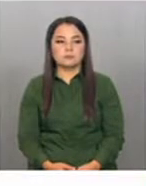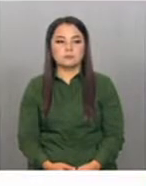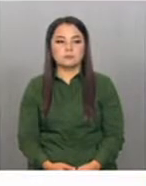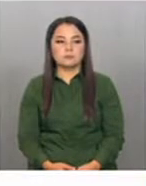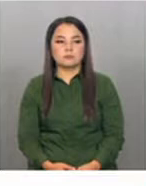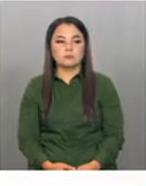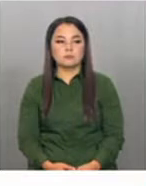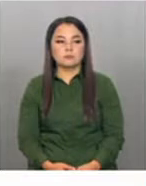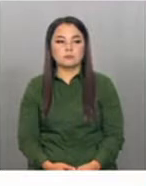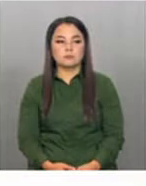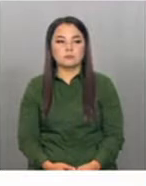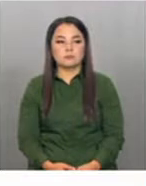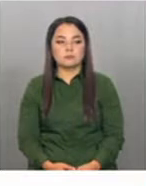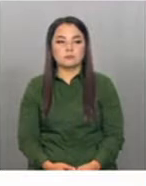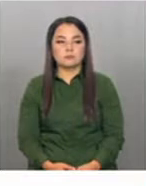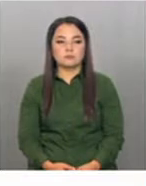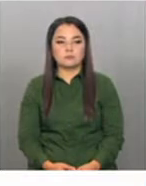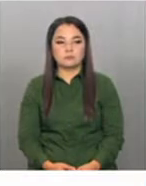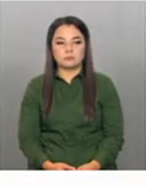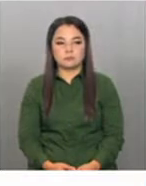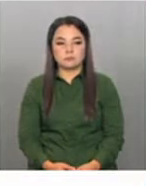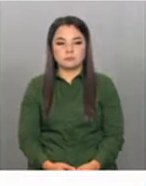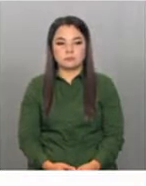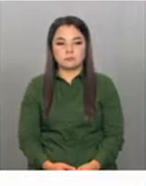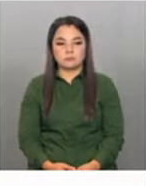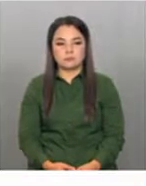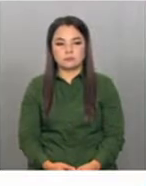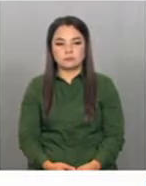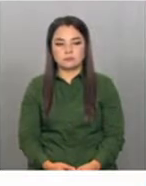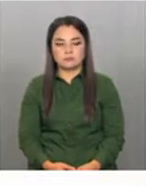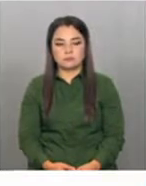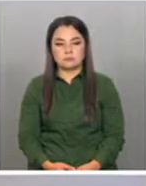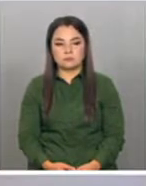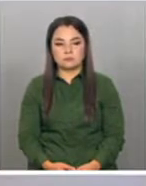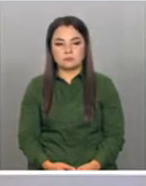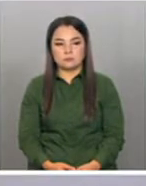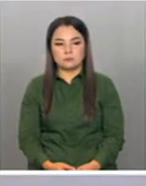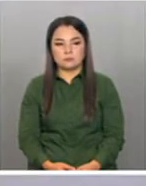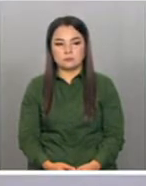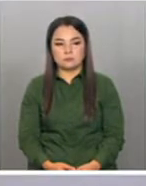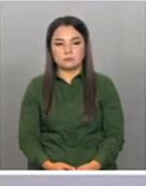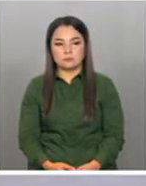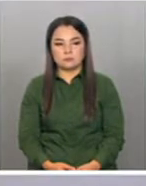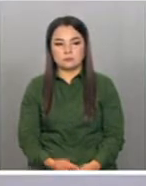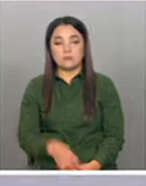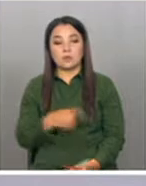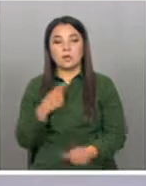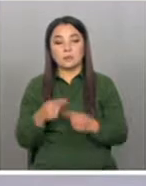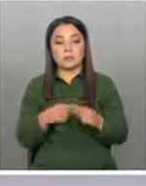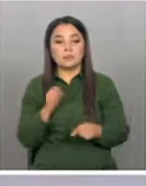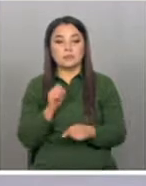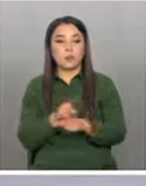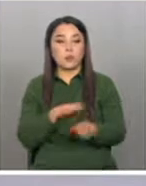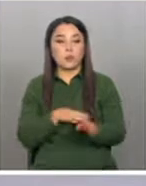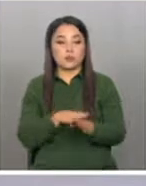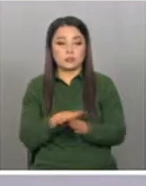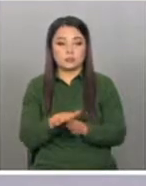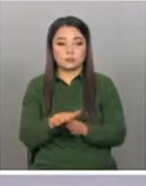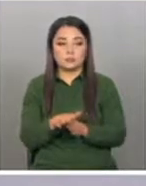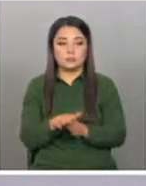9m квадрат азайту 6mn қосылған n квадрат болады. Ал оқушылар, келесі тапсырманы